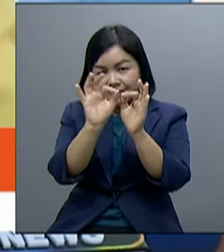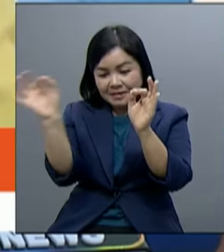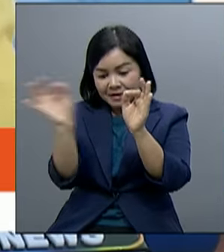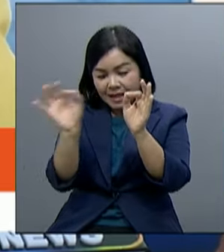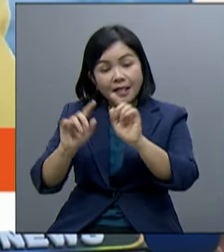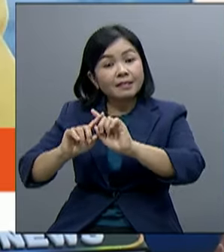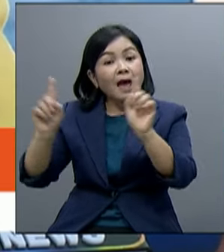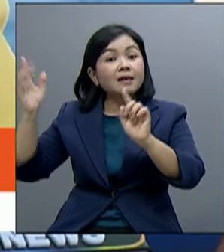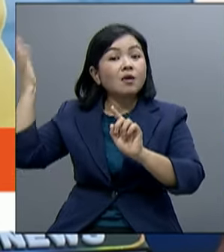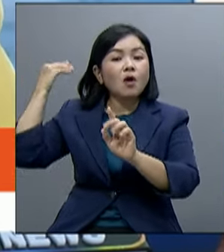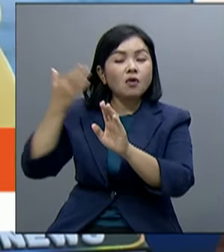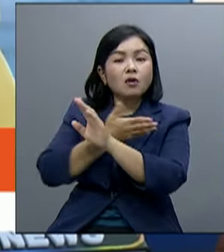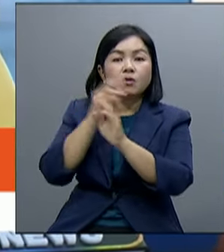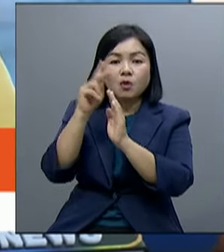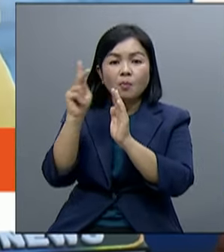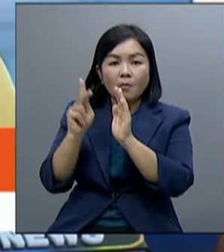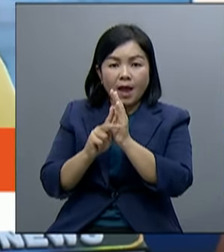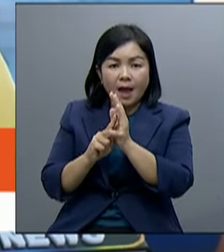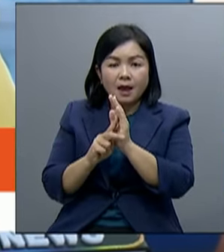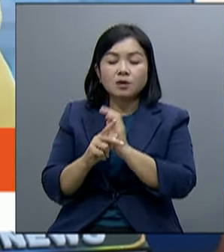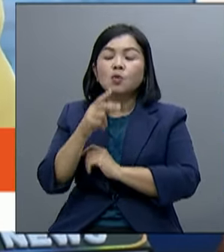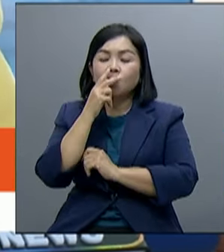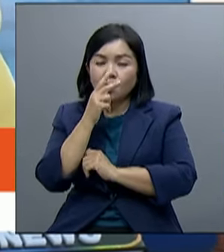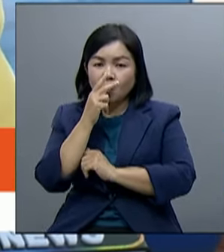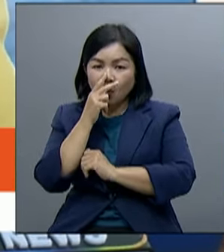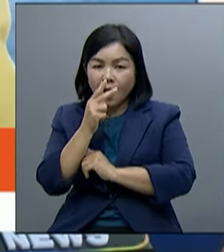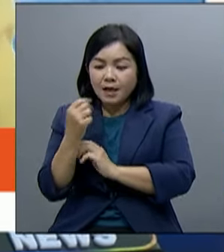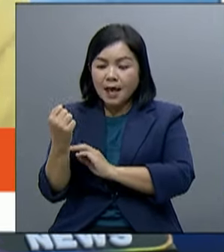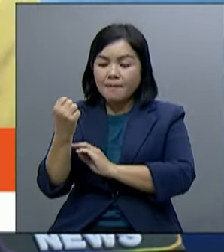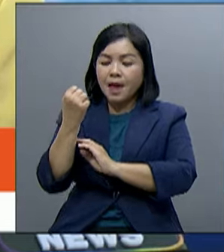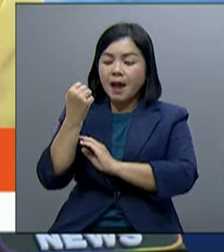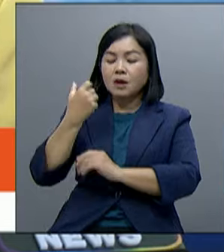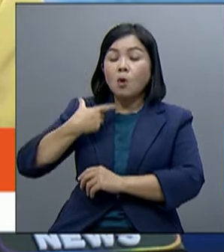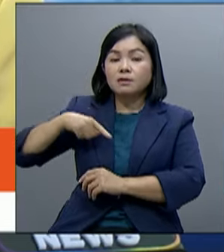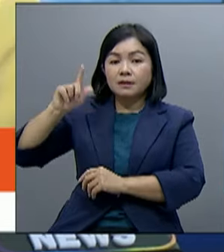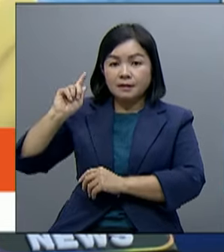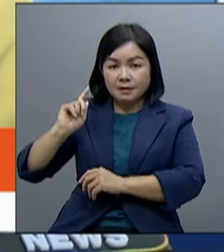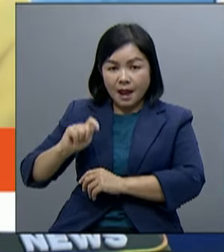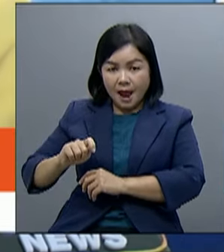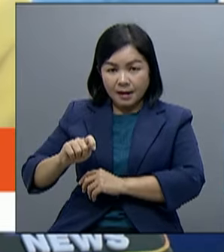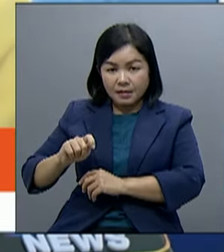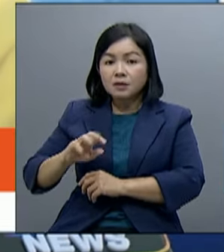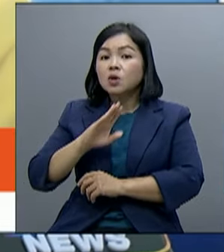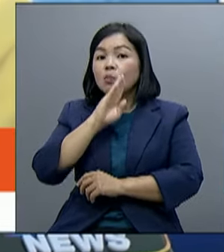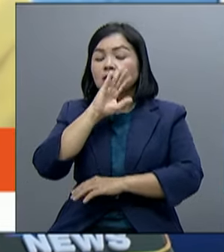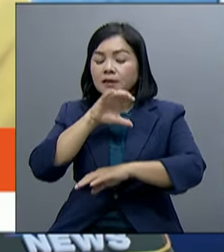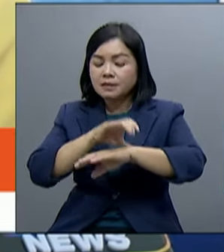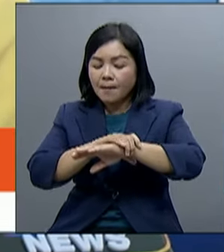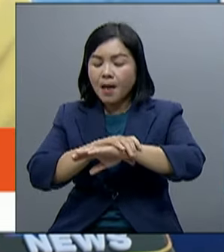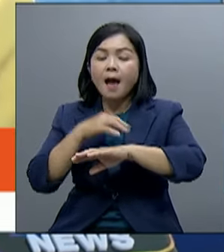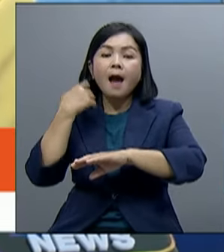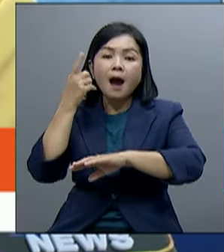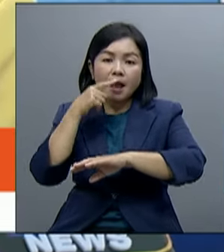ที่ผ่านๆมาโดยมองว่าอำนาจของาศาลเนี่ยถ้าจะจับกุมใคร